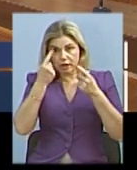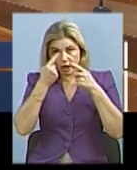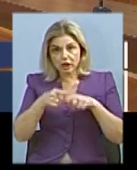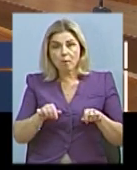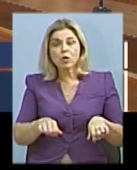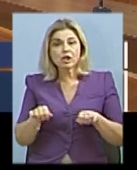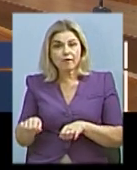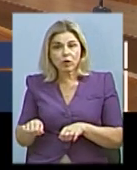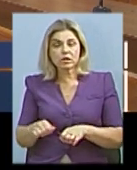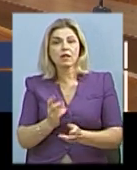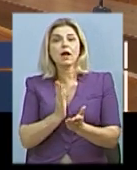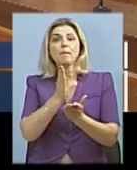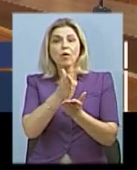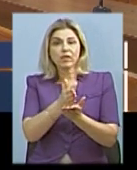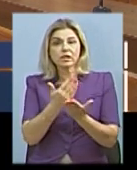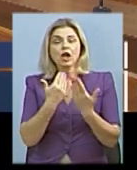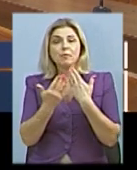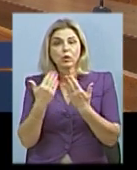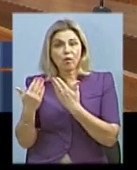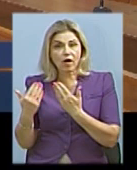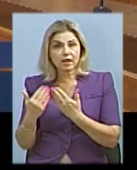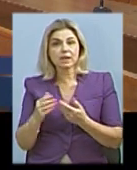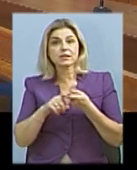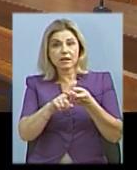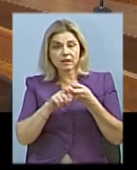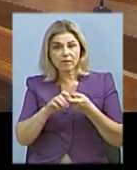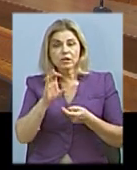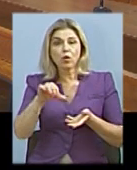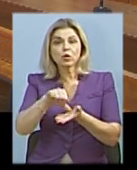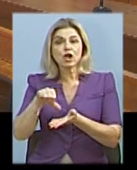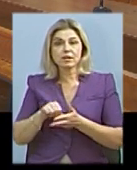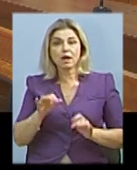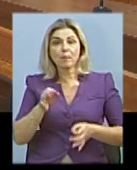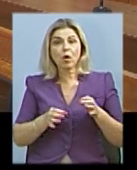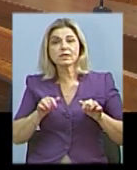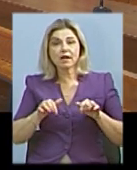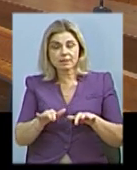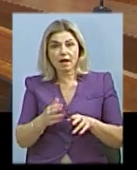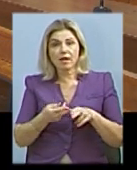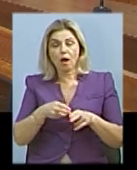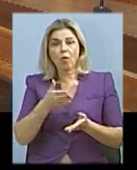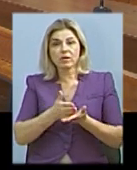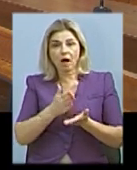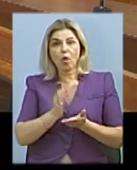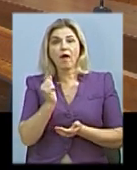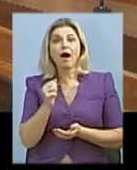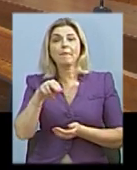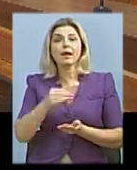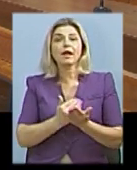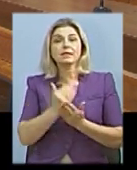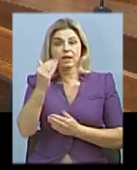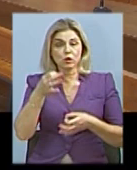можливості безпосередньо спілкуватися із учасниками процесу, які знаходяться в апеляційному суду